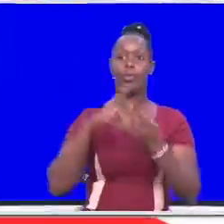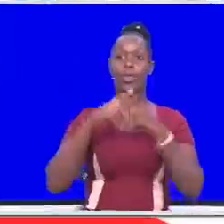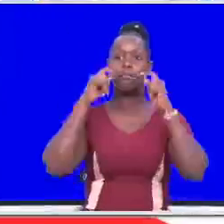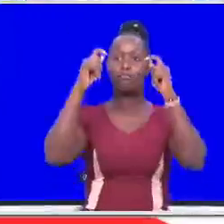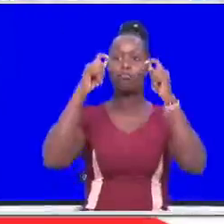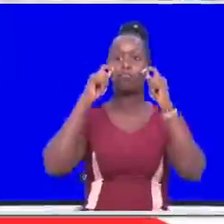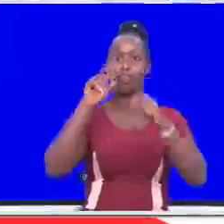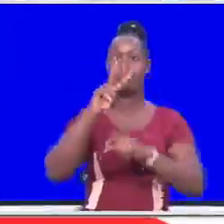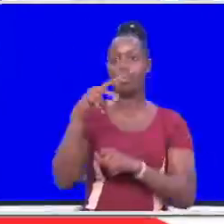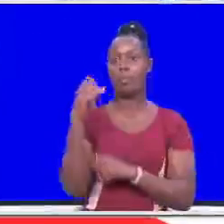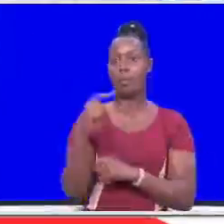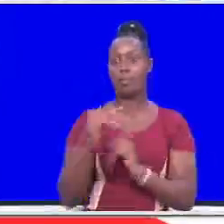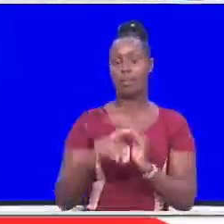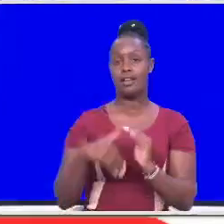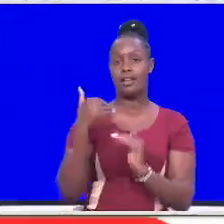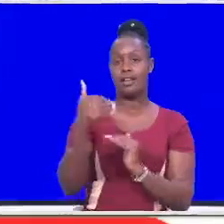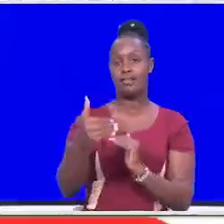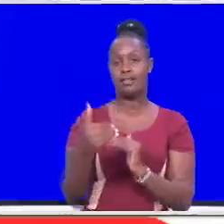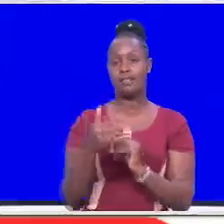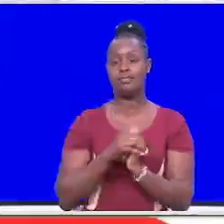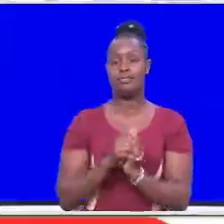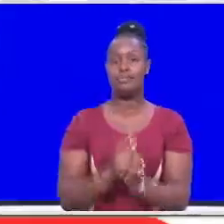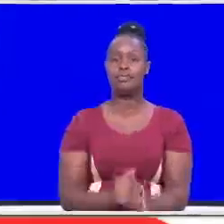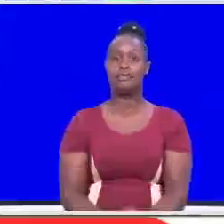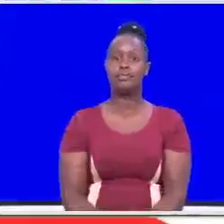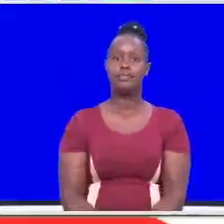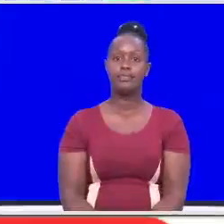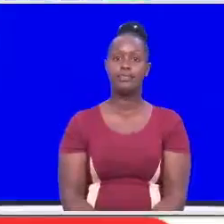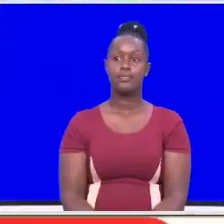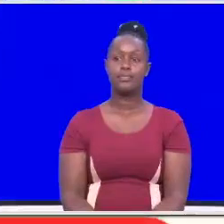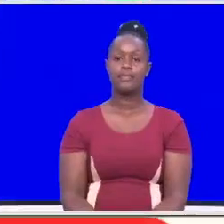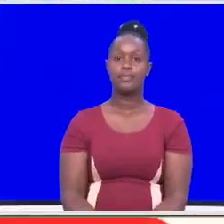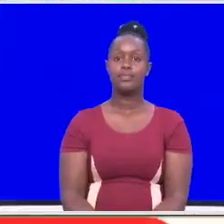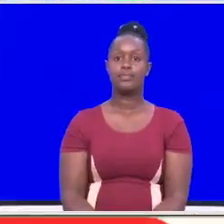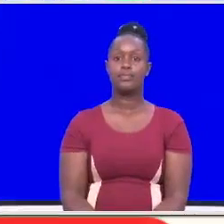ijayo. Zainab Mohamed, T47. Asante sana.